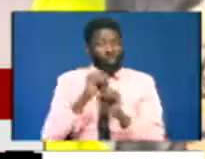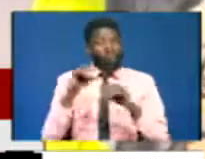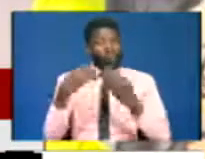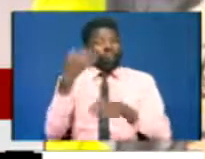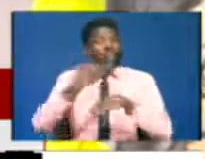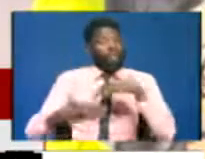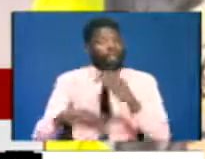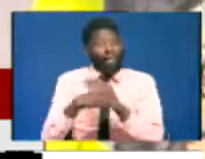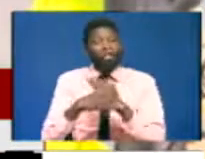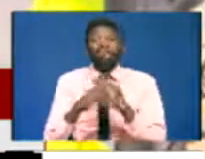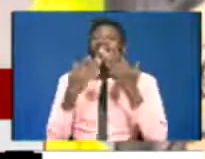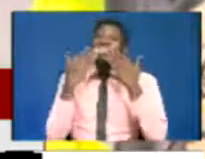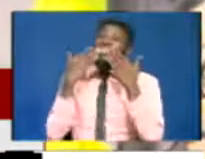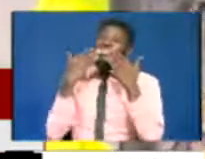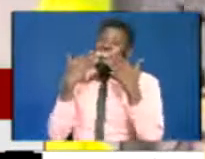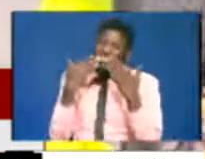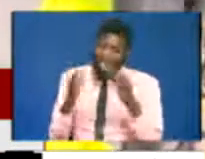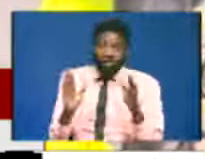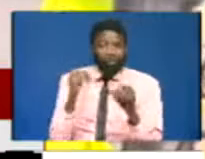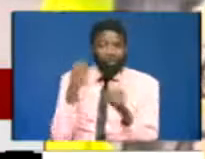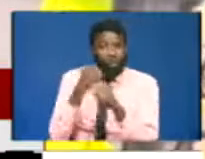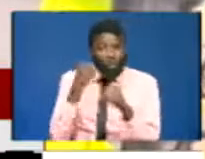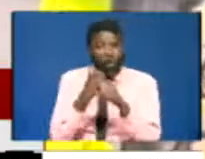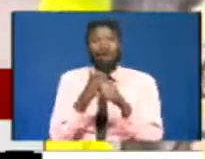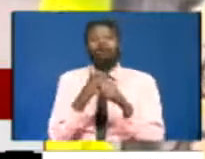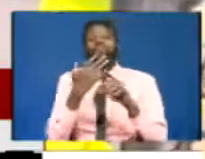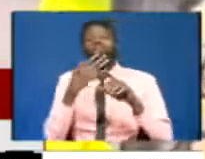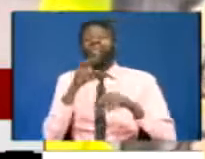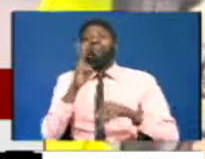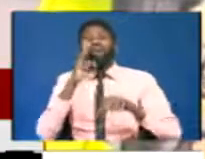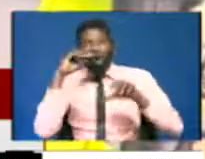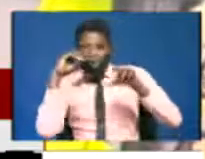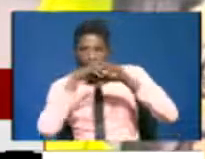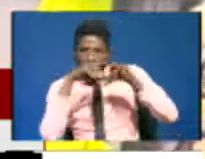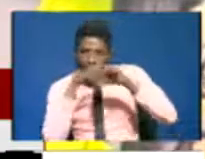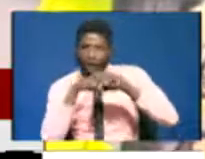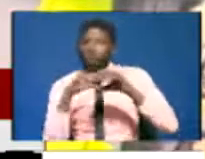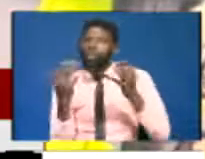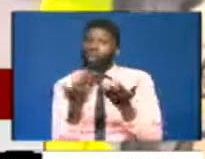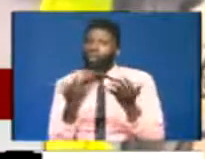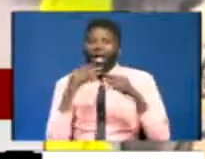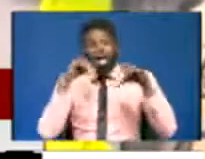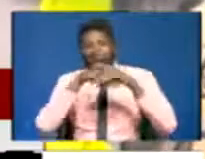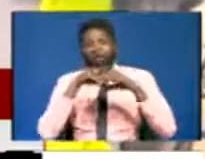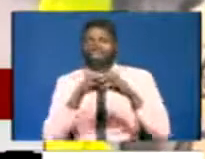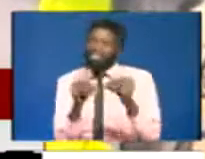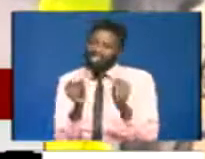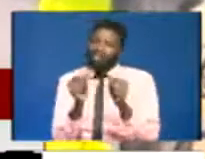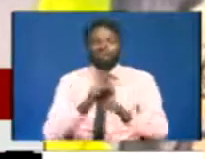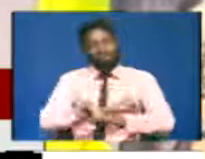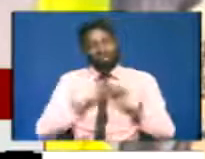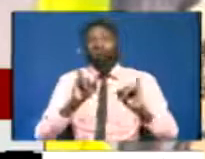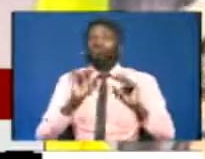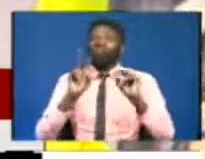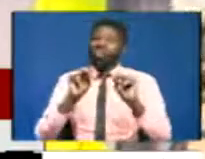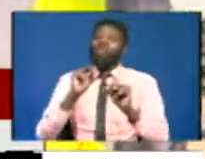hakumaliza drainage yake ya hiyo barabara vizuri, alikuja akafanya short drainage, na ndio mkiangalia hapo mnaona